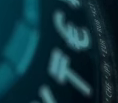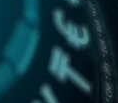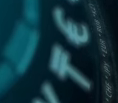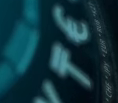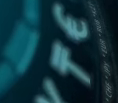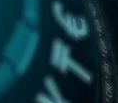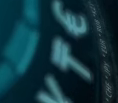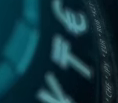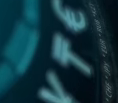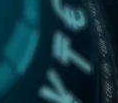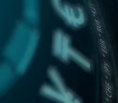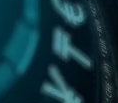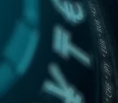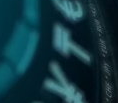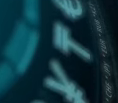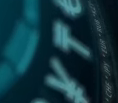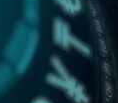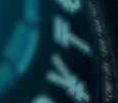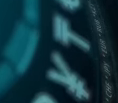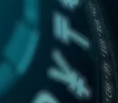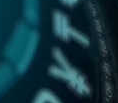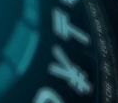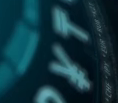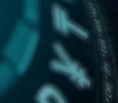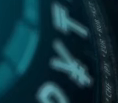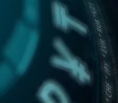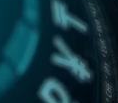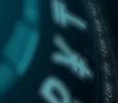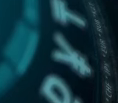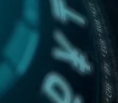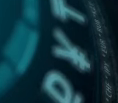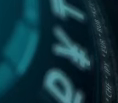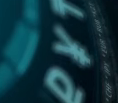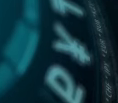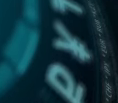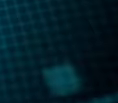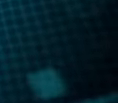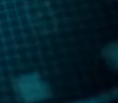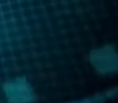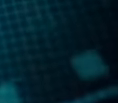Китайский юань 54 тенге 46 тиен.